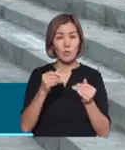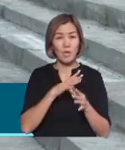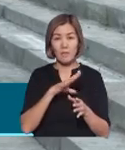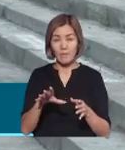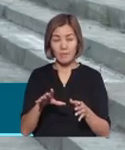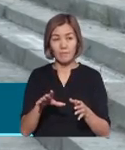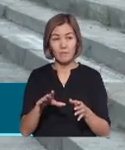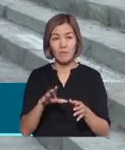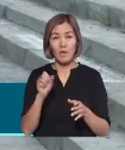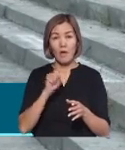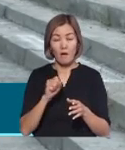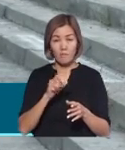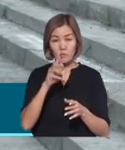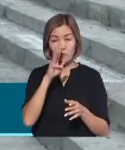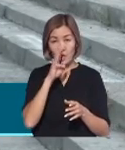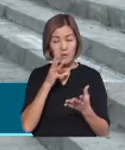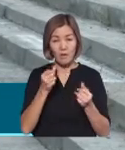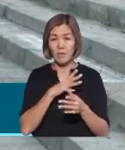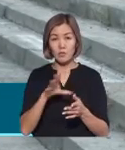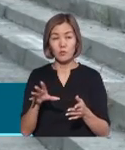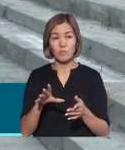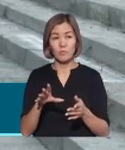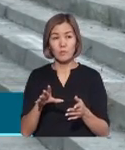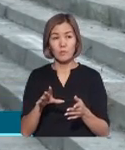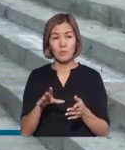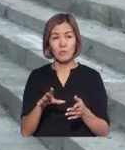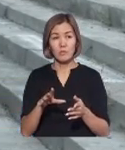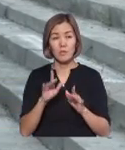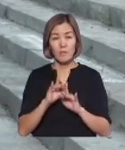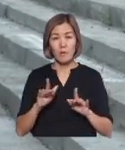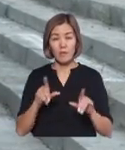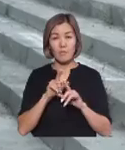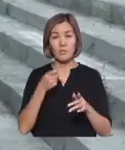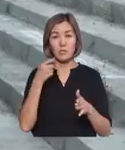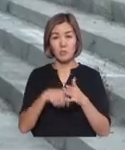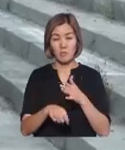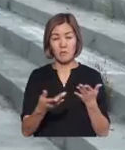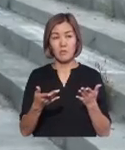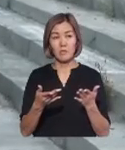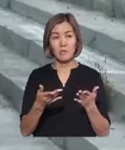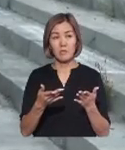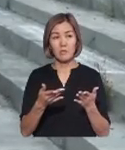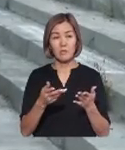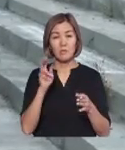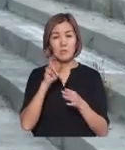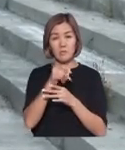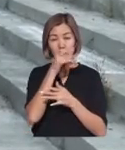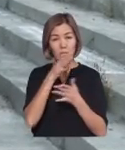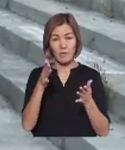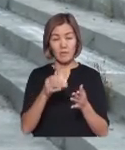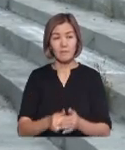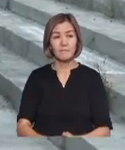жоқ. И міне август айын. И міне последний білім, садикті құлыптап қойды. Садикке ешкім кіре